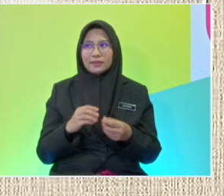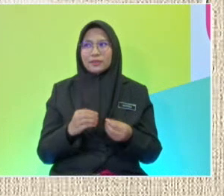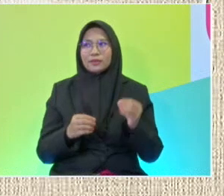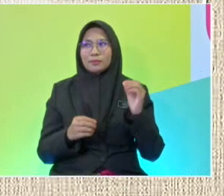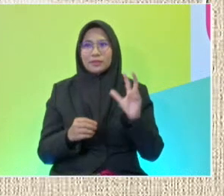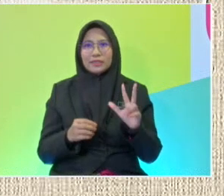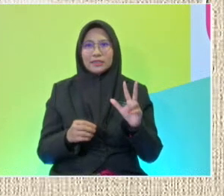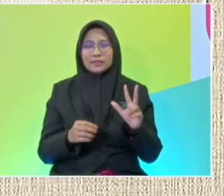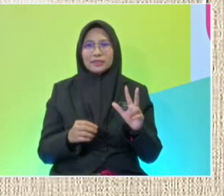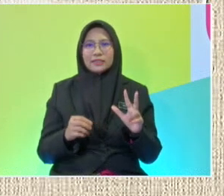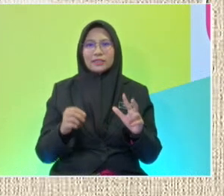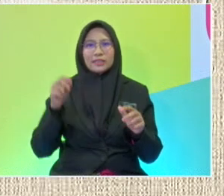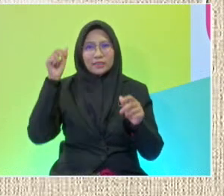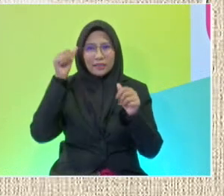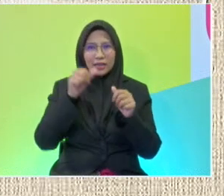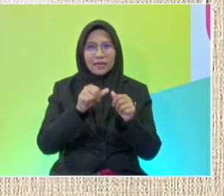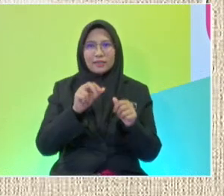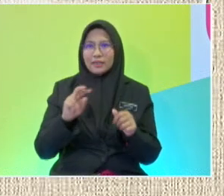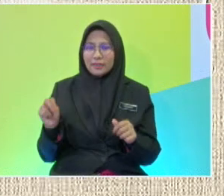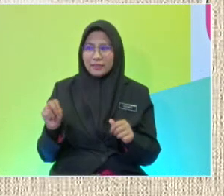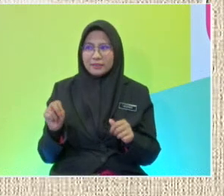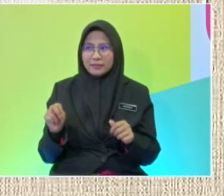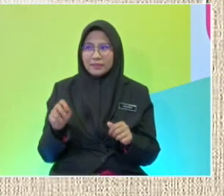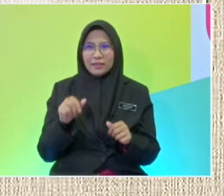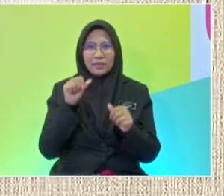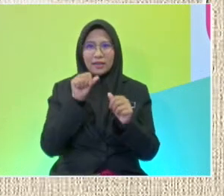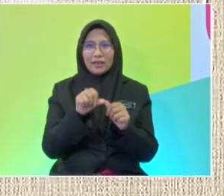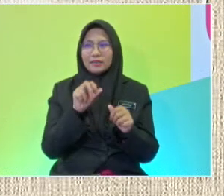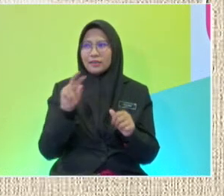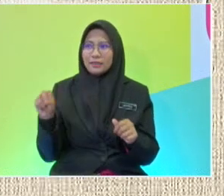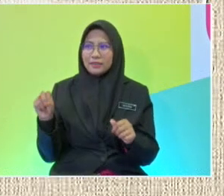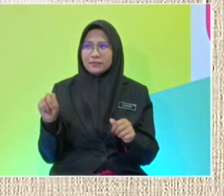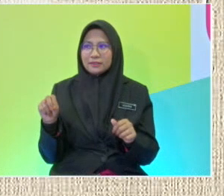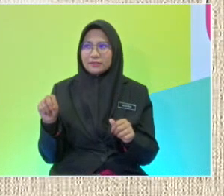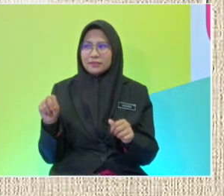cara untuk memberikan respon seperti contoh yang diberi oke